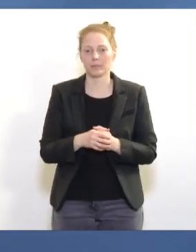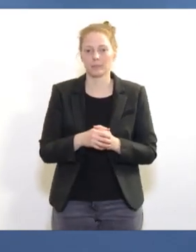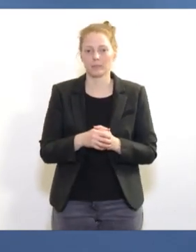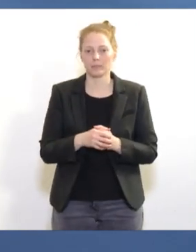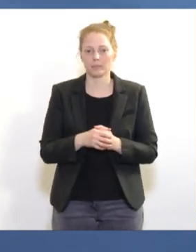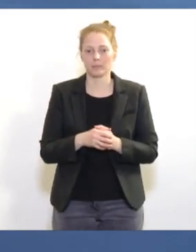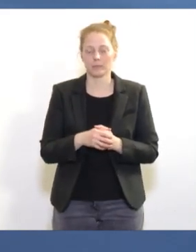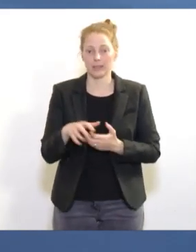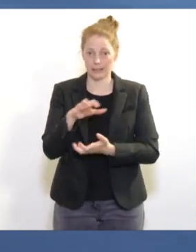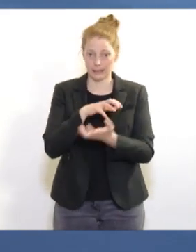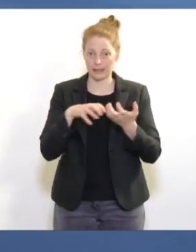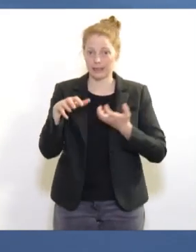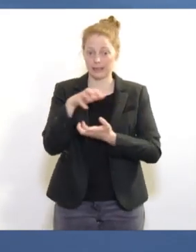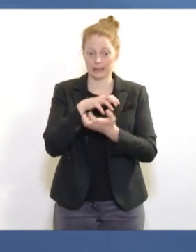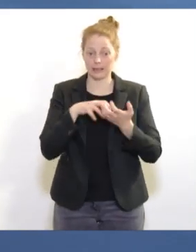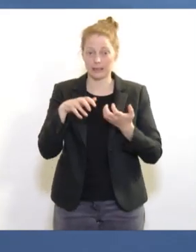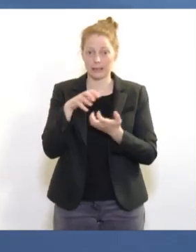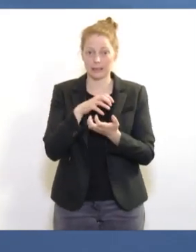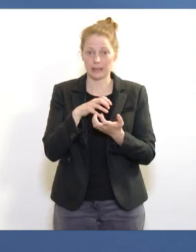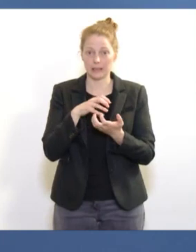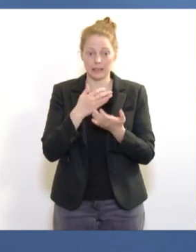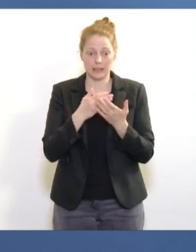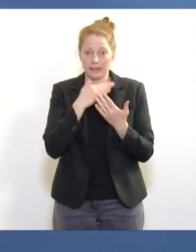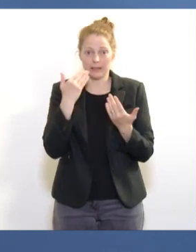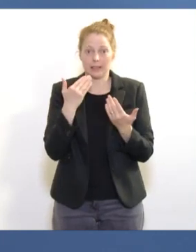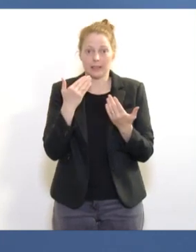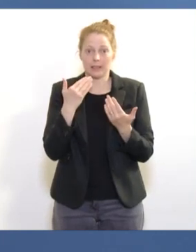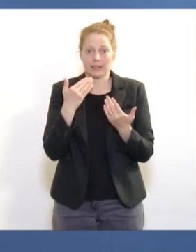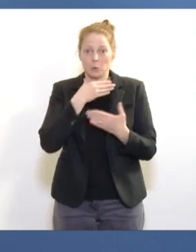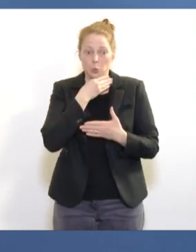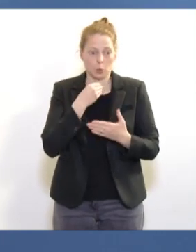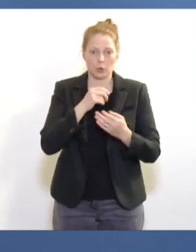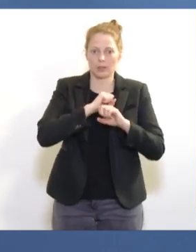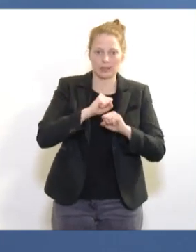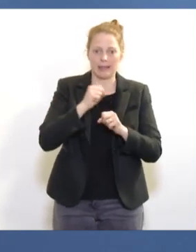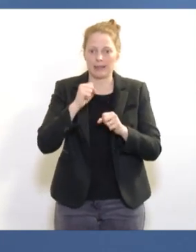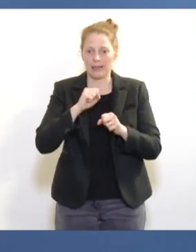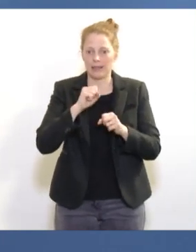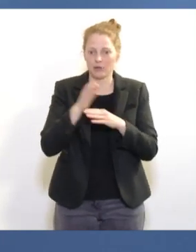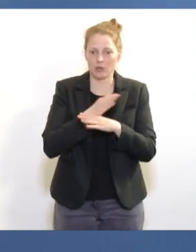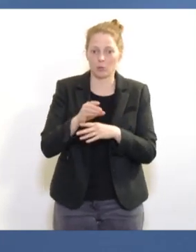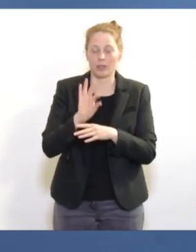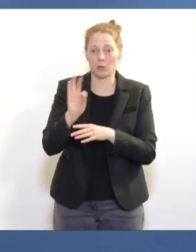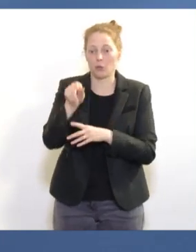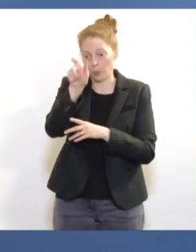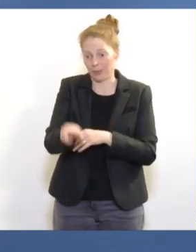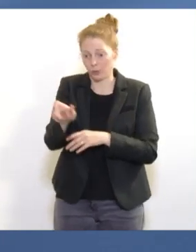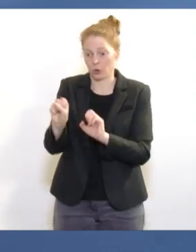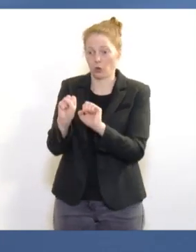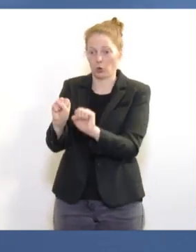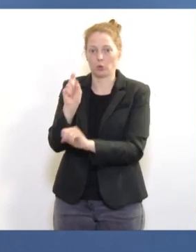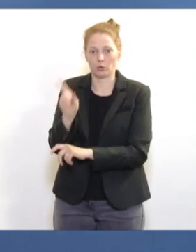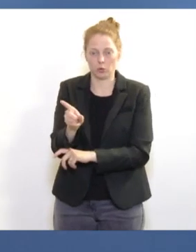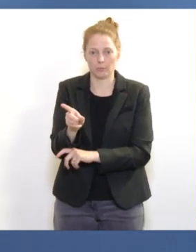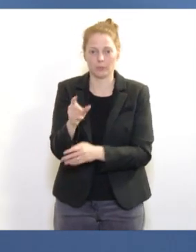dazu bewusst, dass man an der Bedrängnis eine ganze Reihe von Mesuren müssen holen, für Zahlerien zu schützen. Als erstes vielleicht die, die